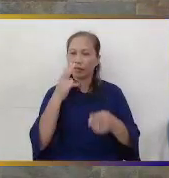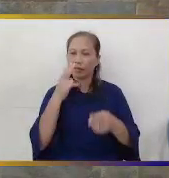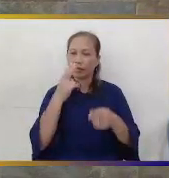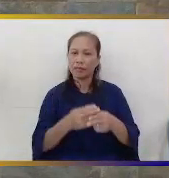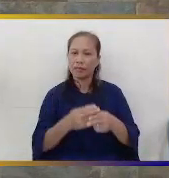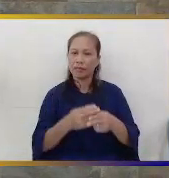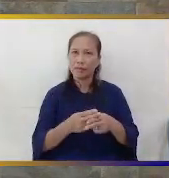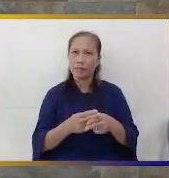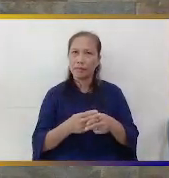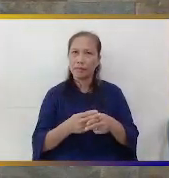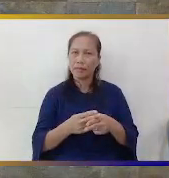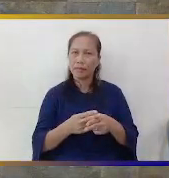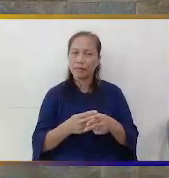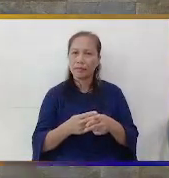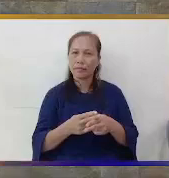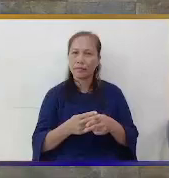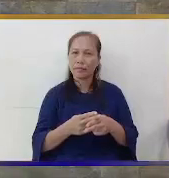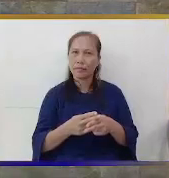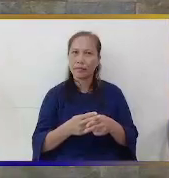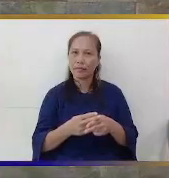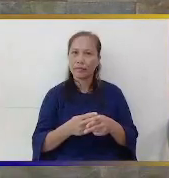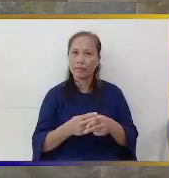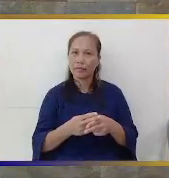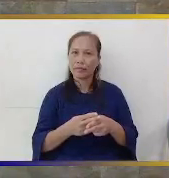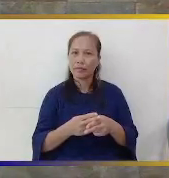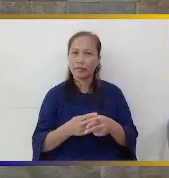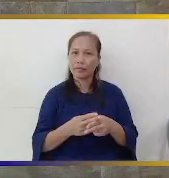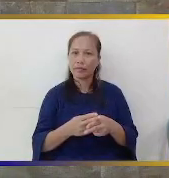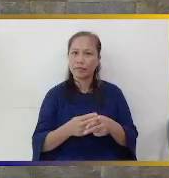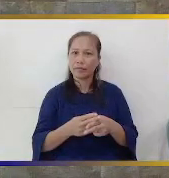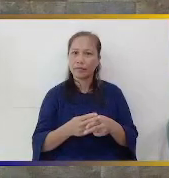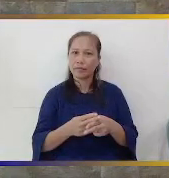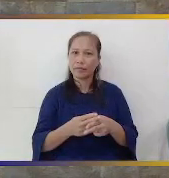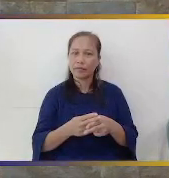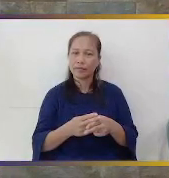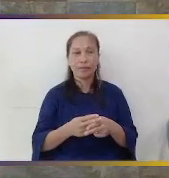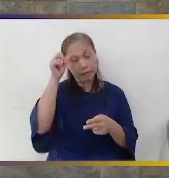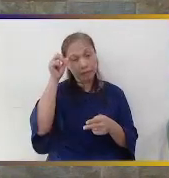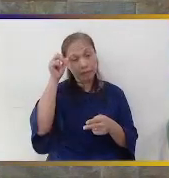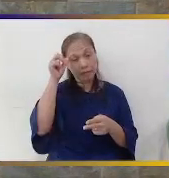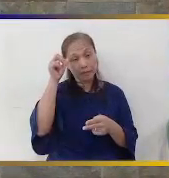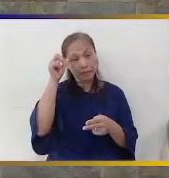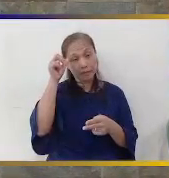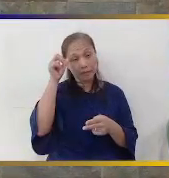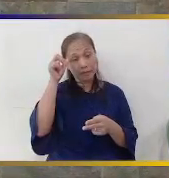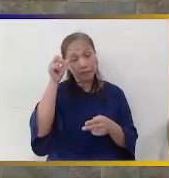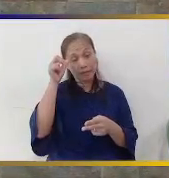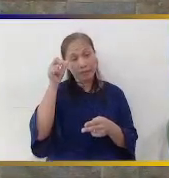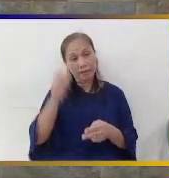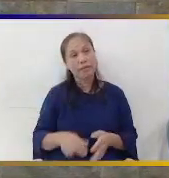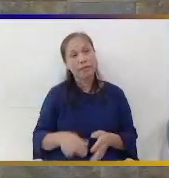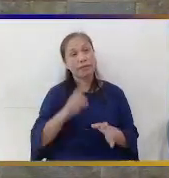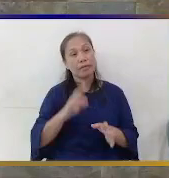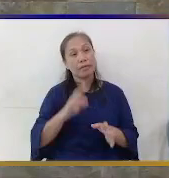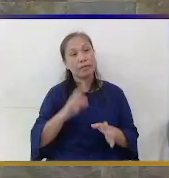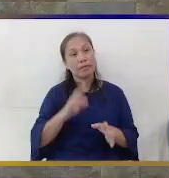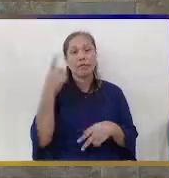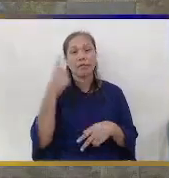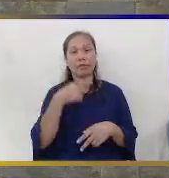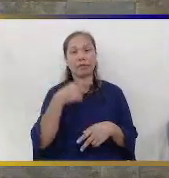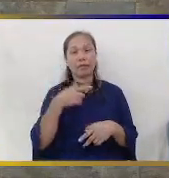alr ang nagpapangalan po sa kanila ay walang iba kundi yung mga taong kumakalaban doon sa